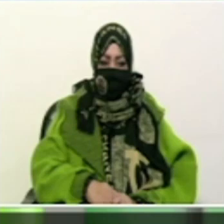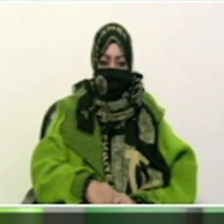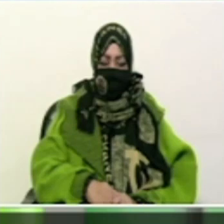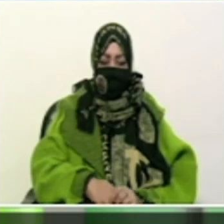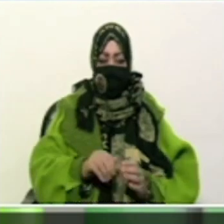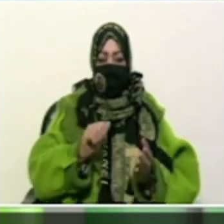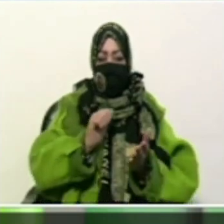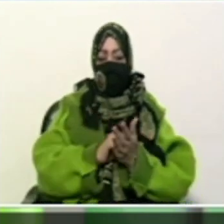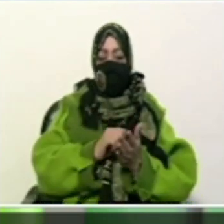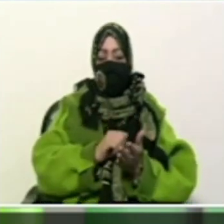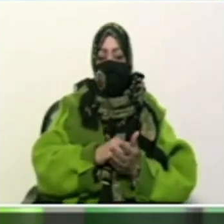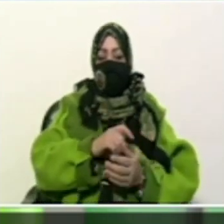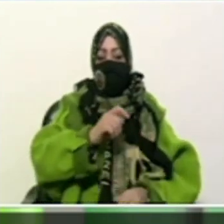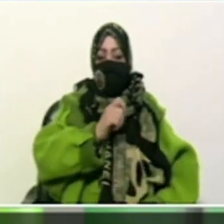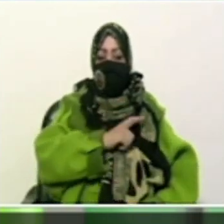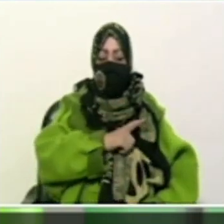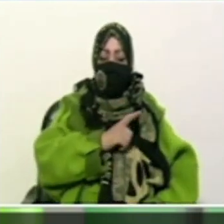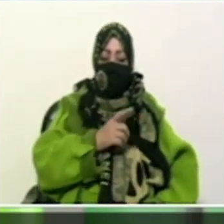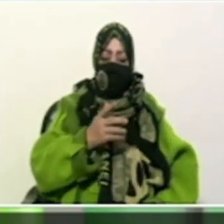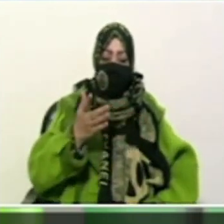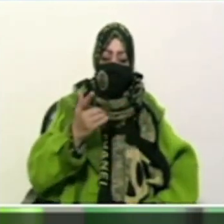نعم.